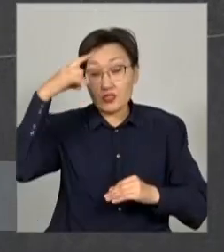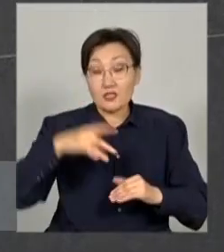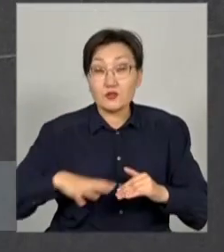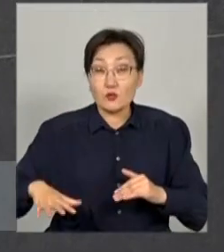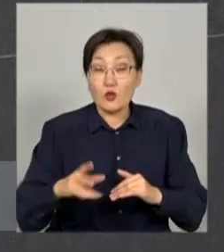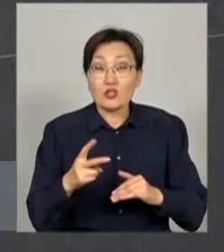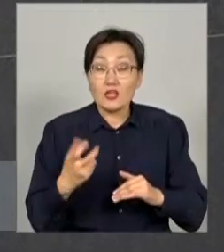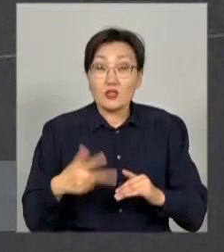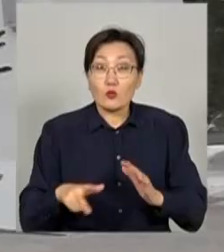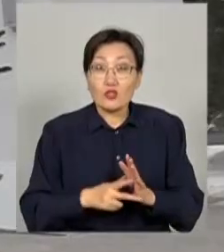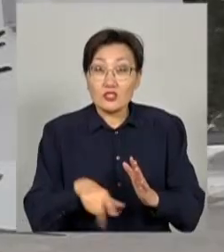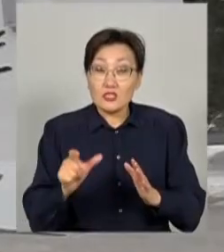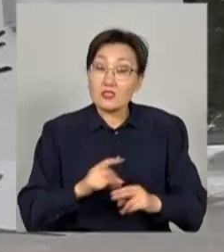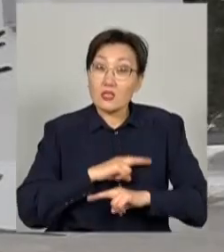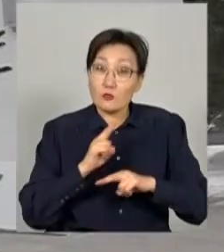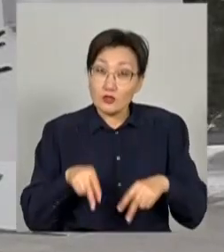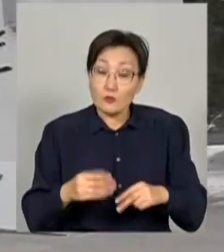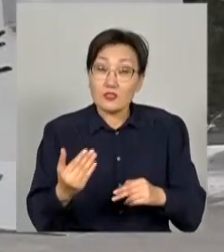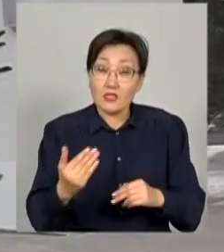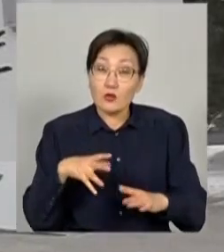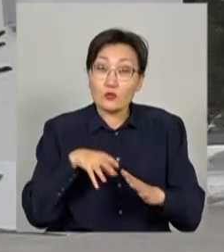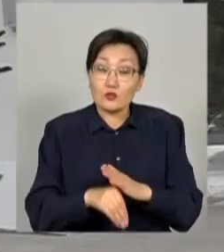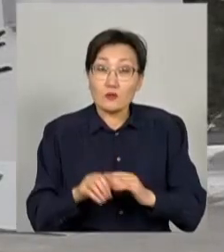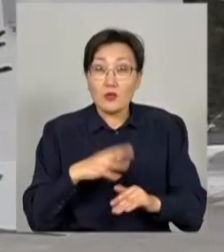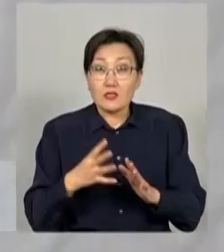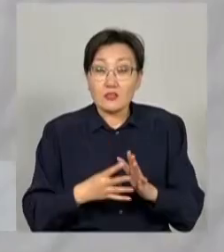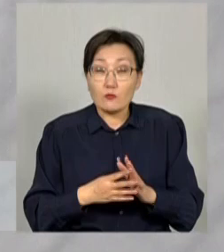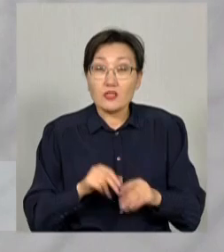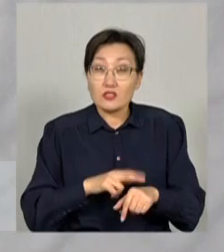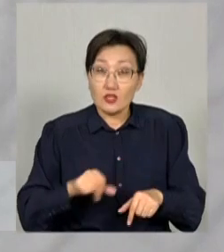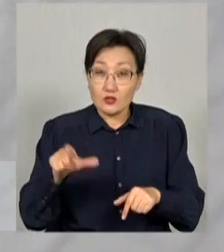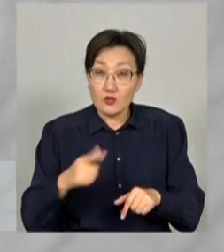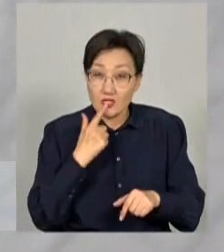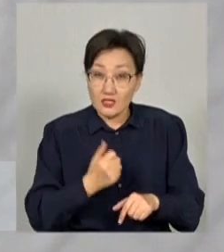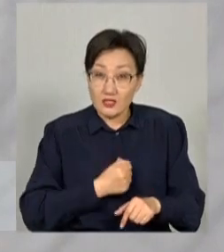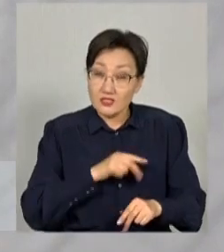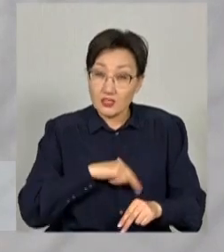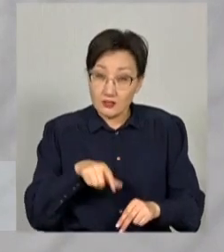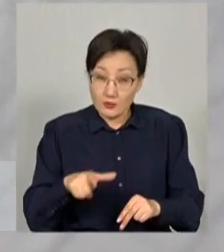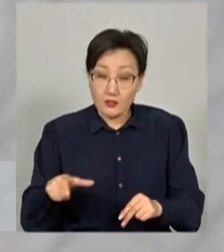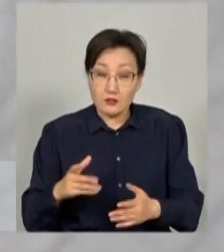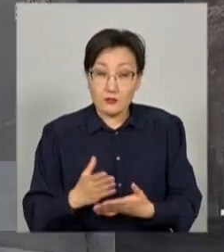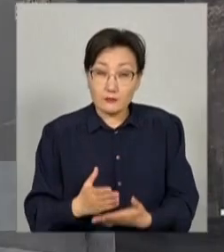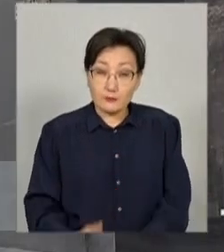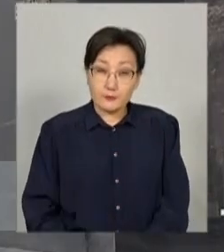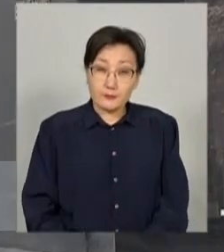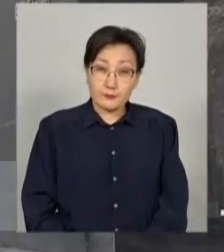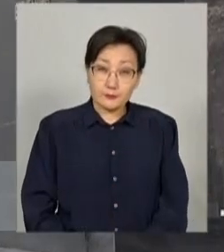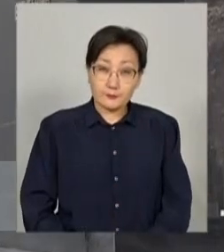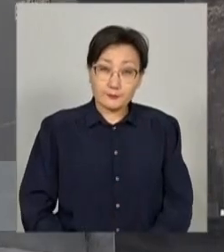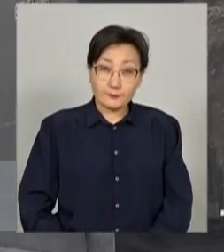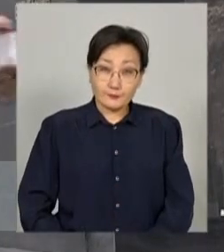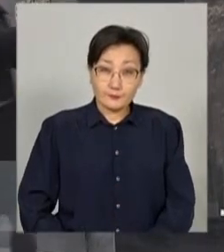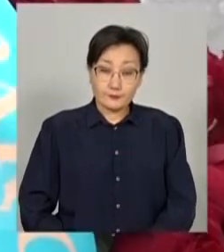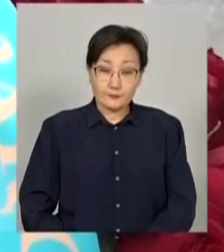бойынша 238 адам қаза тапқан. Олардың арасында 19 полиция мен әскери қызметкер бар. Жадрау Маржан, Сағындық Нарықов,